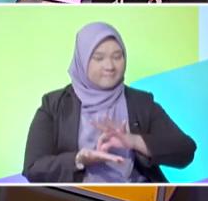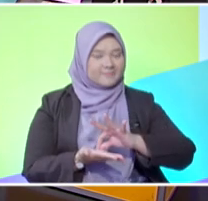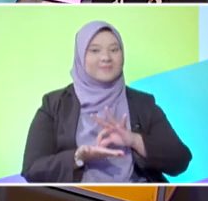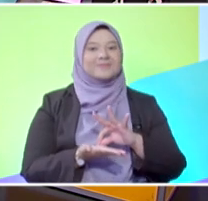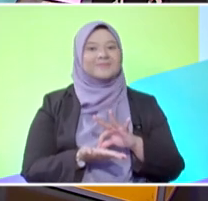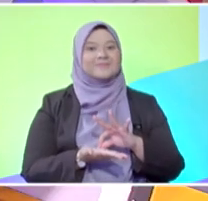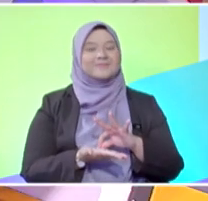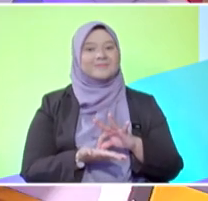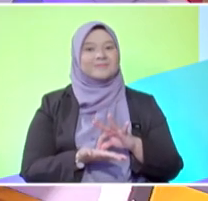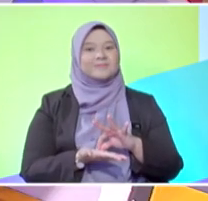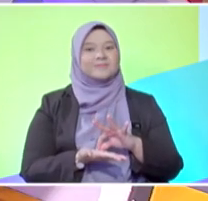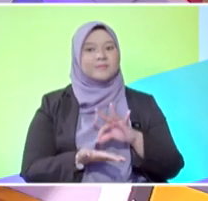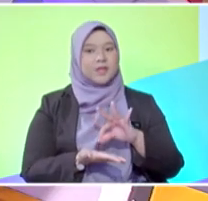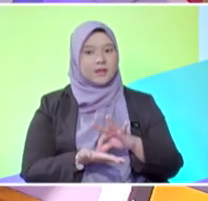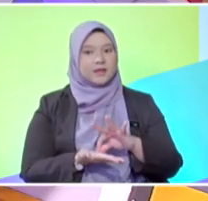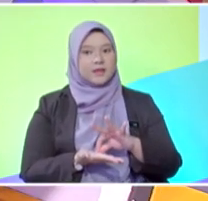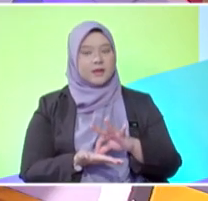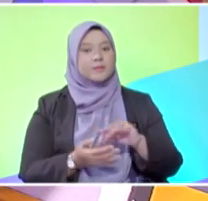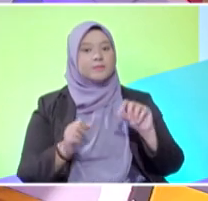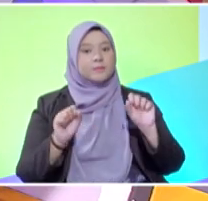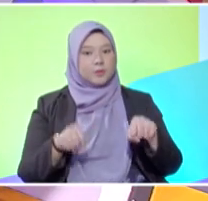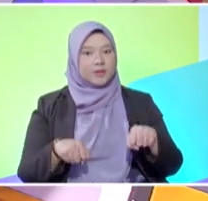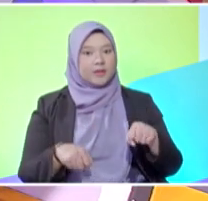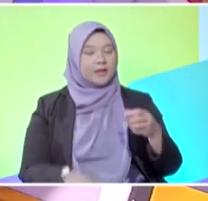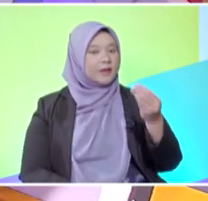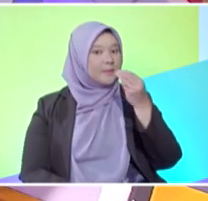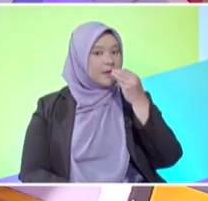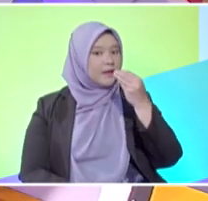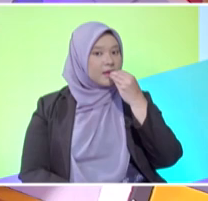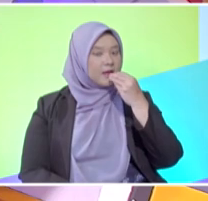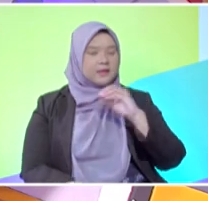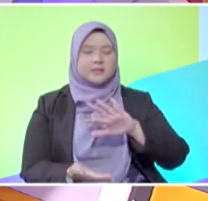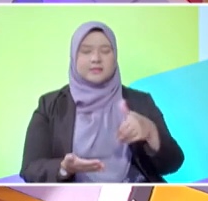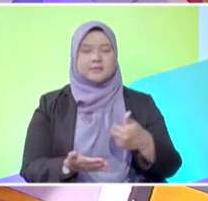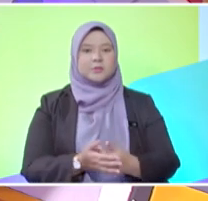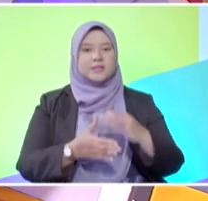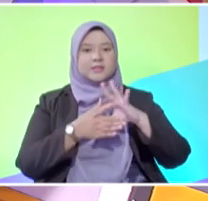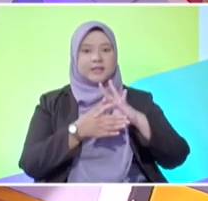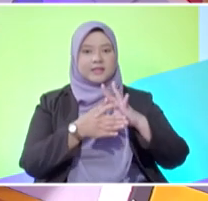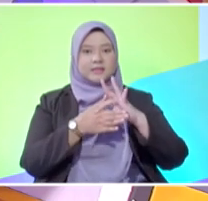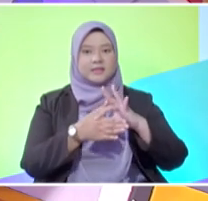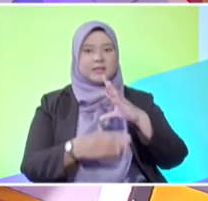ayam ikan Azha dia mematok makanan menggunakan